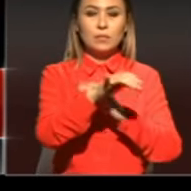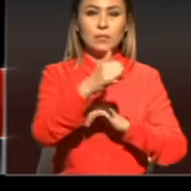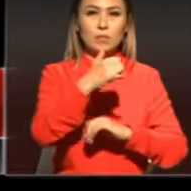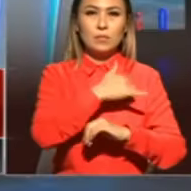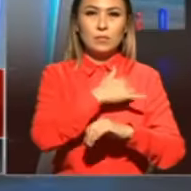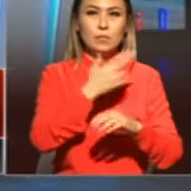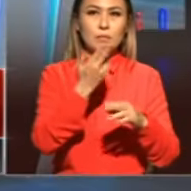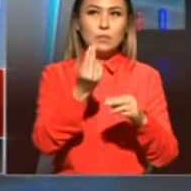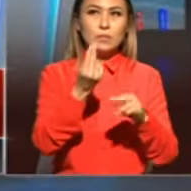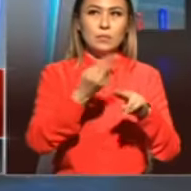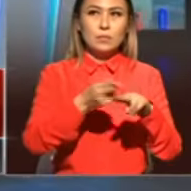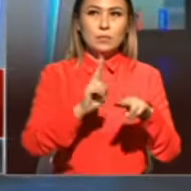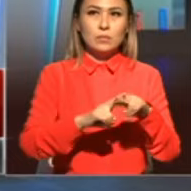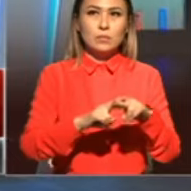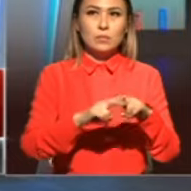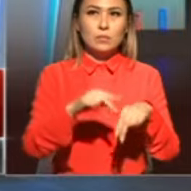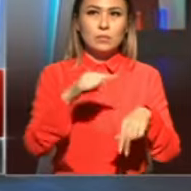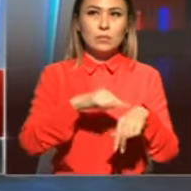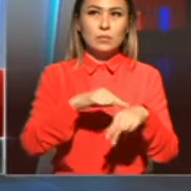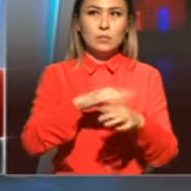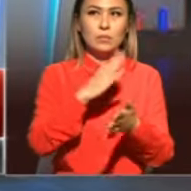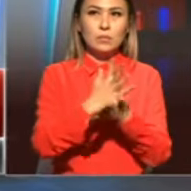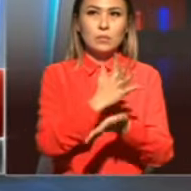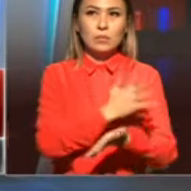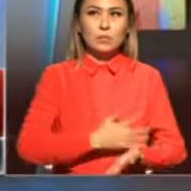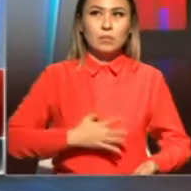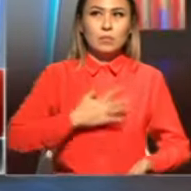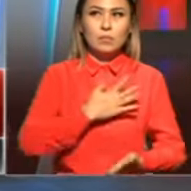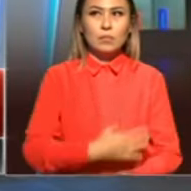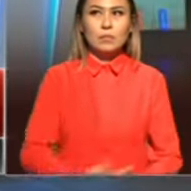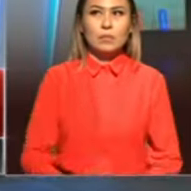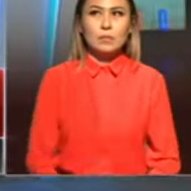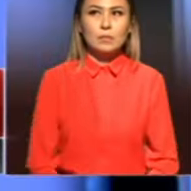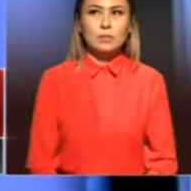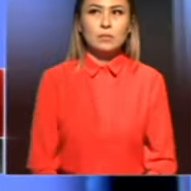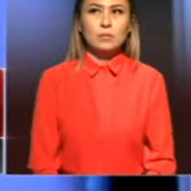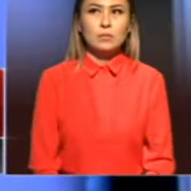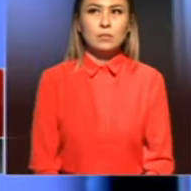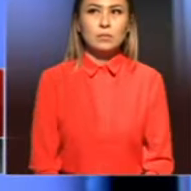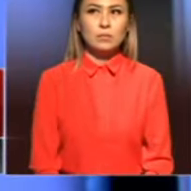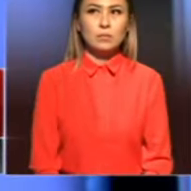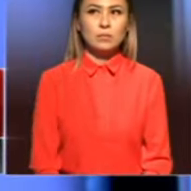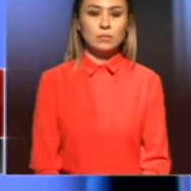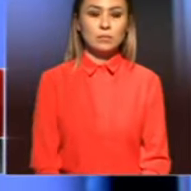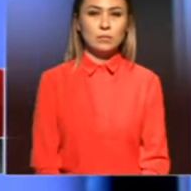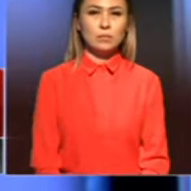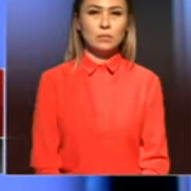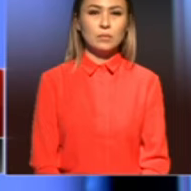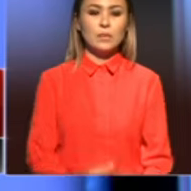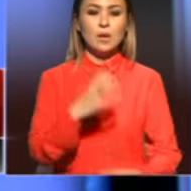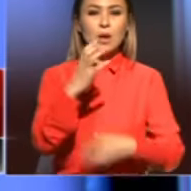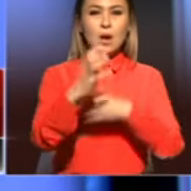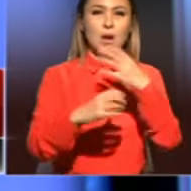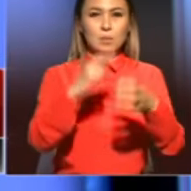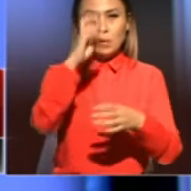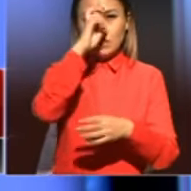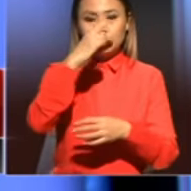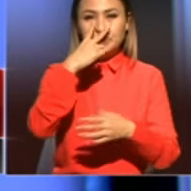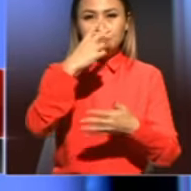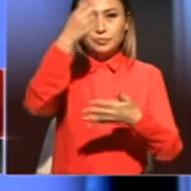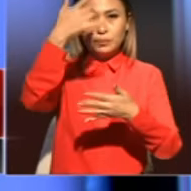қалтамызды қағады, осы тұрғыдан келгенде уайымдаймыз. Өзі жетпей жатқан қаражат қой, содан кейін әрине. Әлем елдерінің қарызын шығарыңыздаршы,